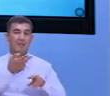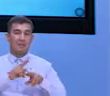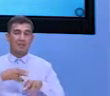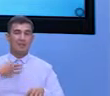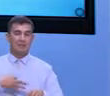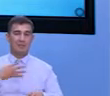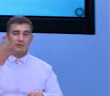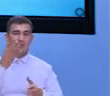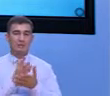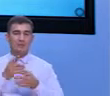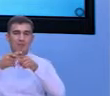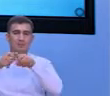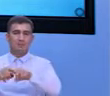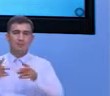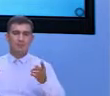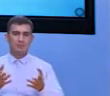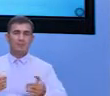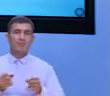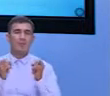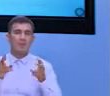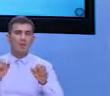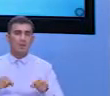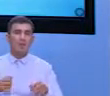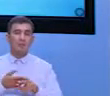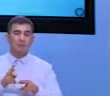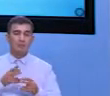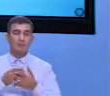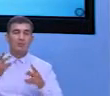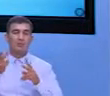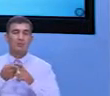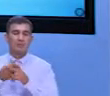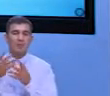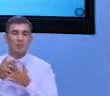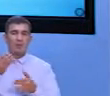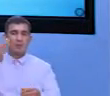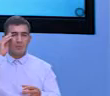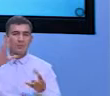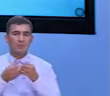Berilgan bizga bo'laklar soni, mana qarang, bo'laklar soni jami nechta edi?